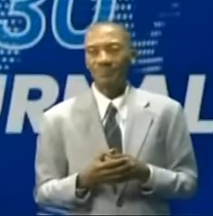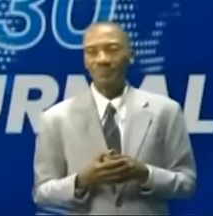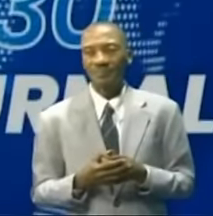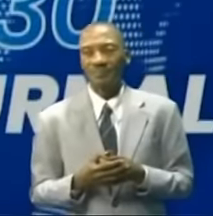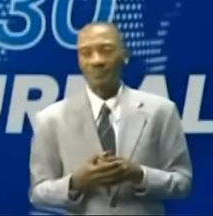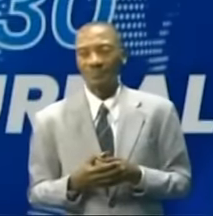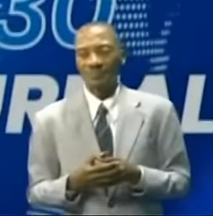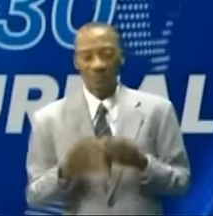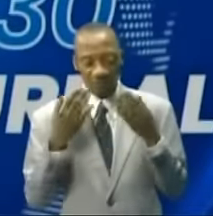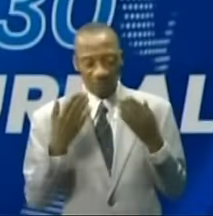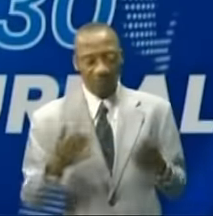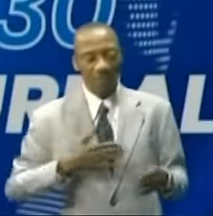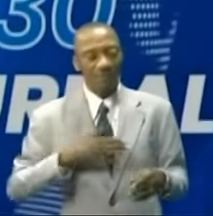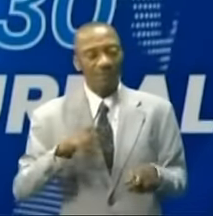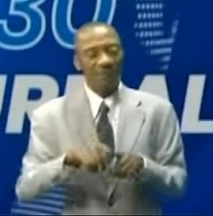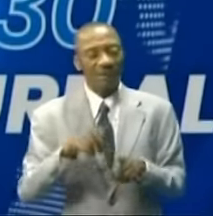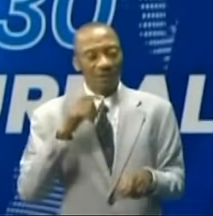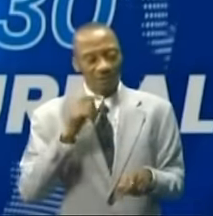Et c'est par cette revue de presse